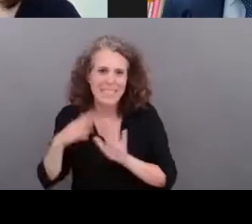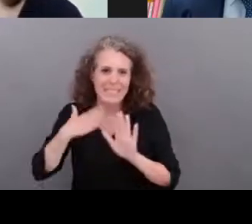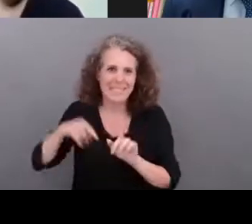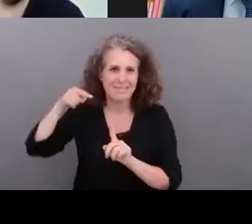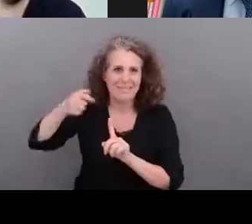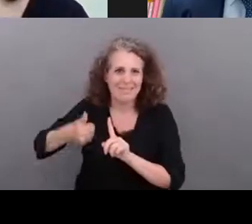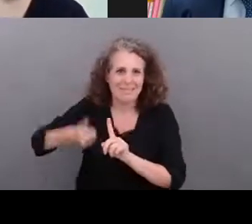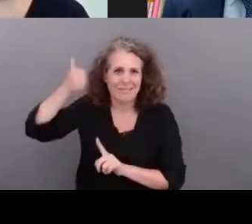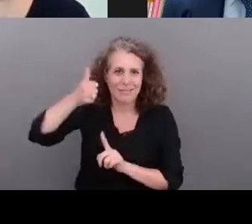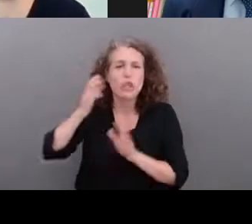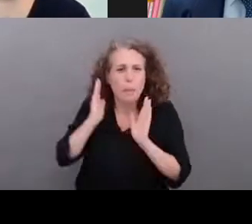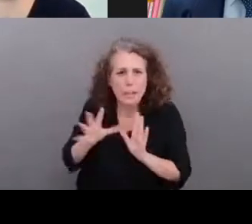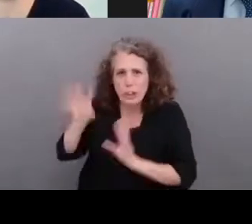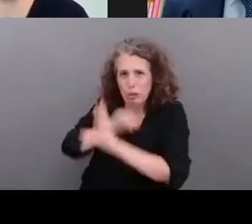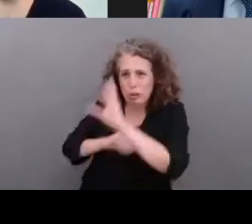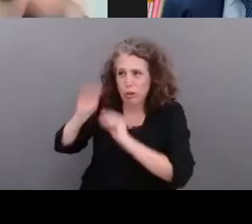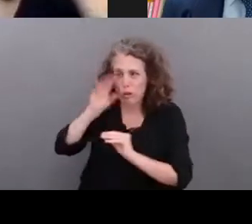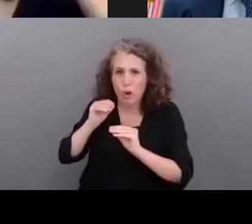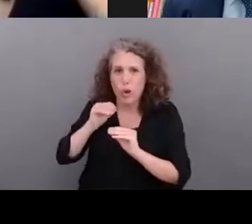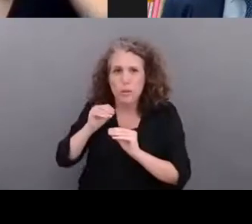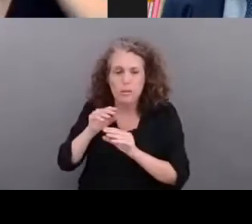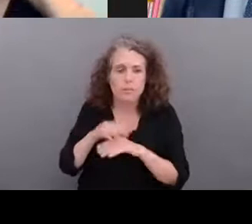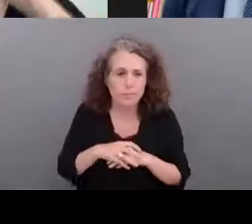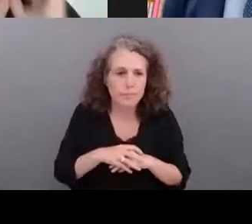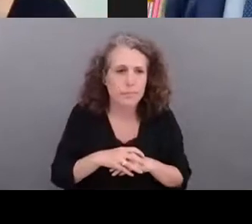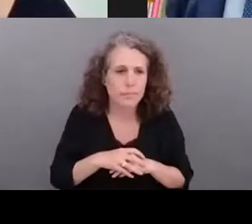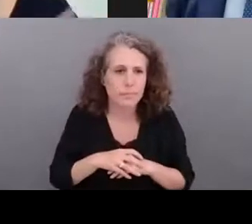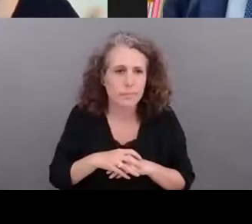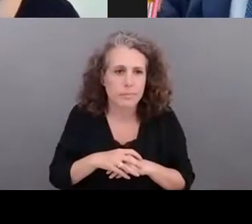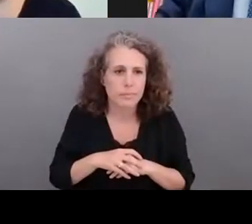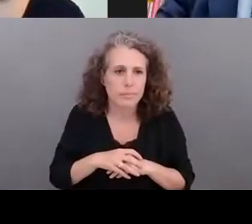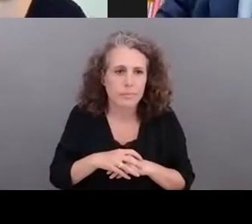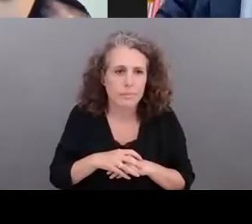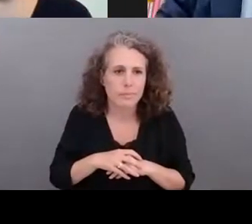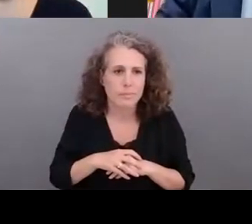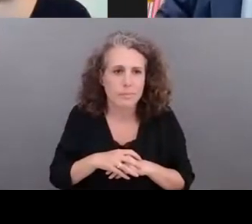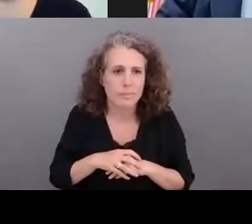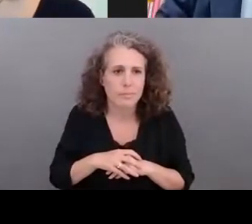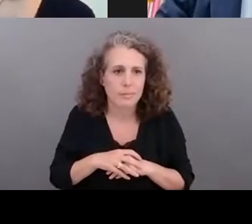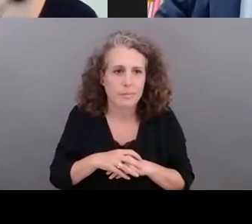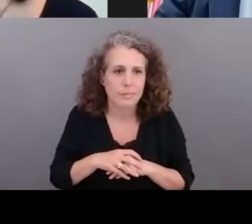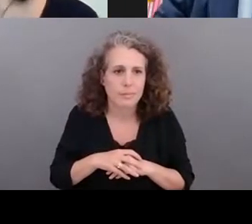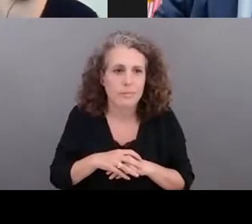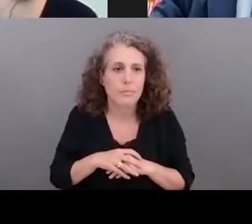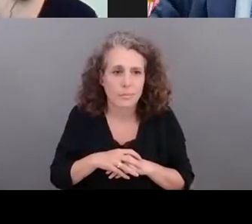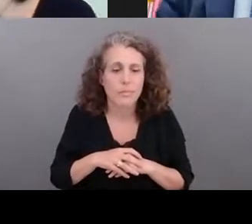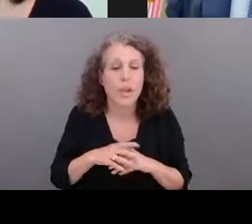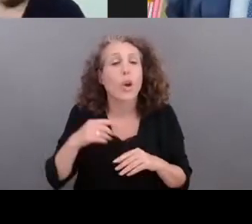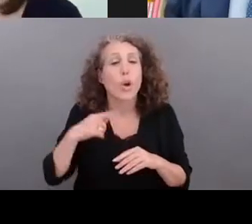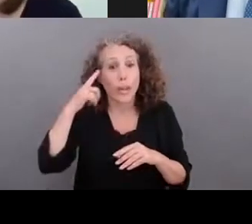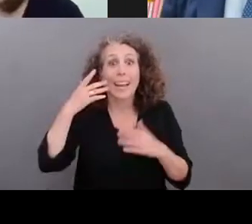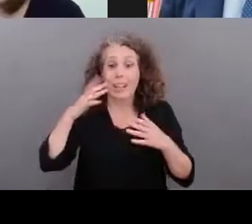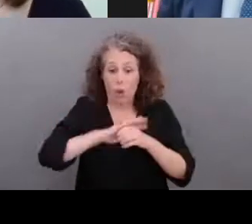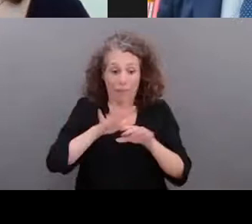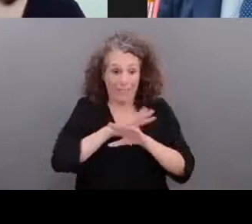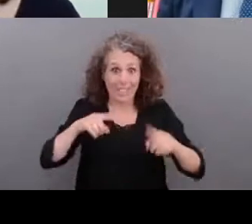en vue d'être mieux préparés à d'éventuelles situations futures similaires. Voici comment nous pourrons